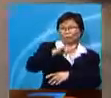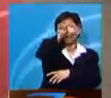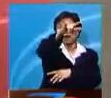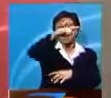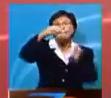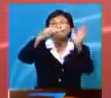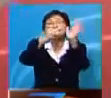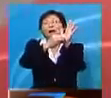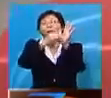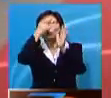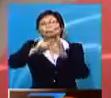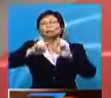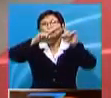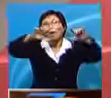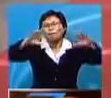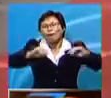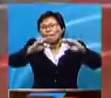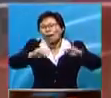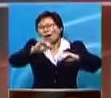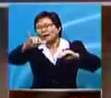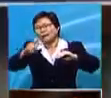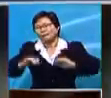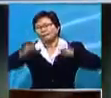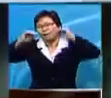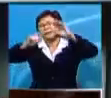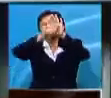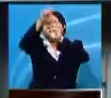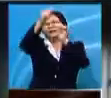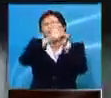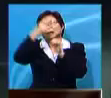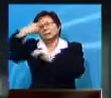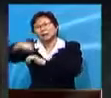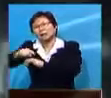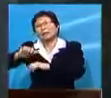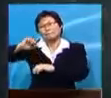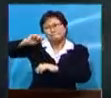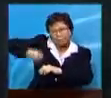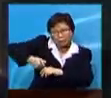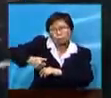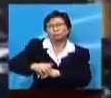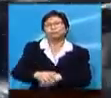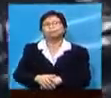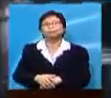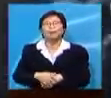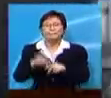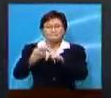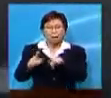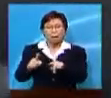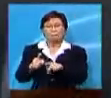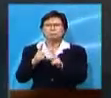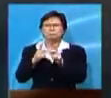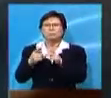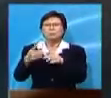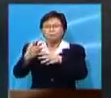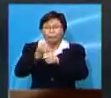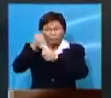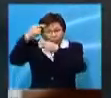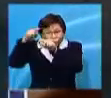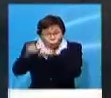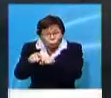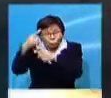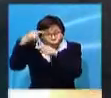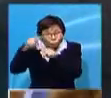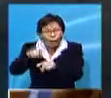ini bagi menghadiri mesyuarat jawatankuasa peringkat tertinggi dengan Thailand keesokan harinya. Bagaimanapun, kata sepakat yang